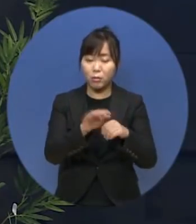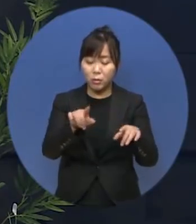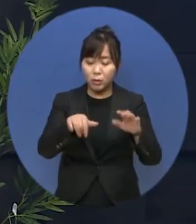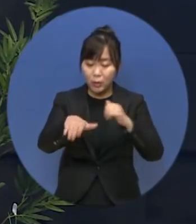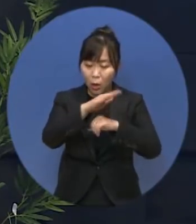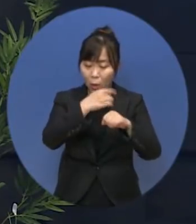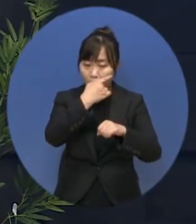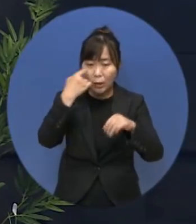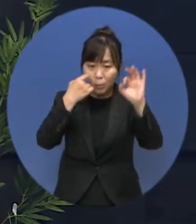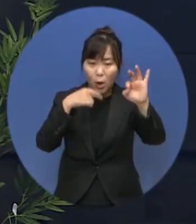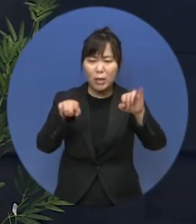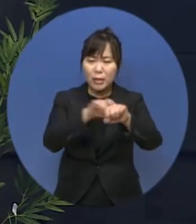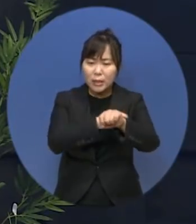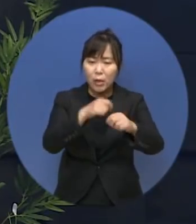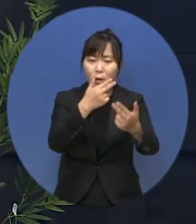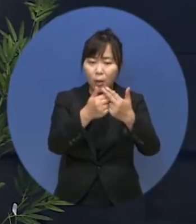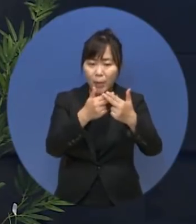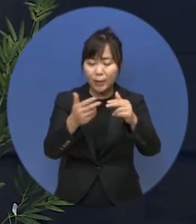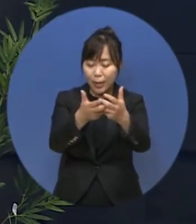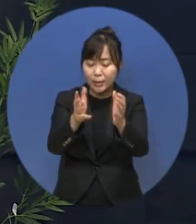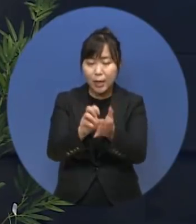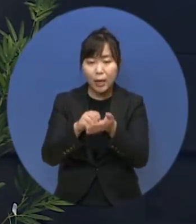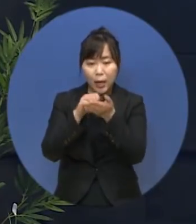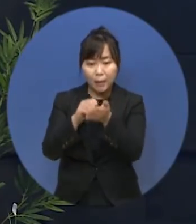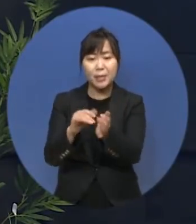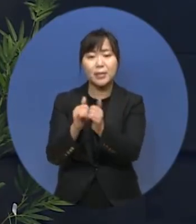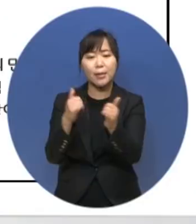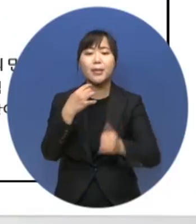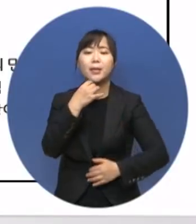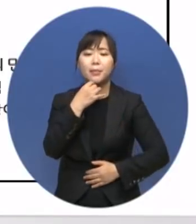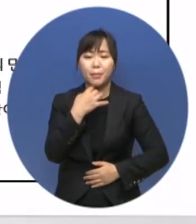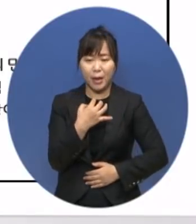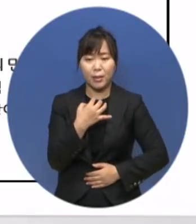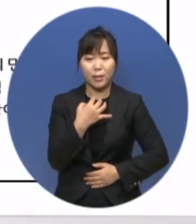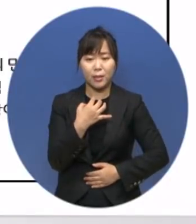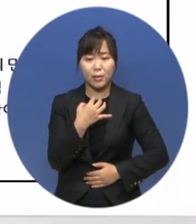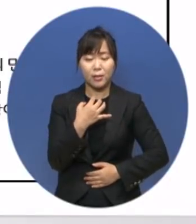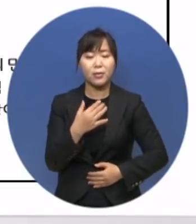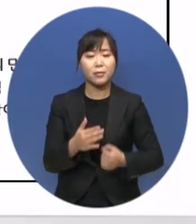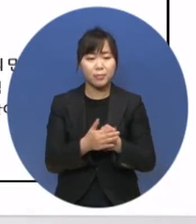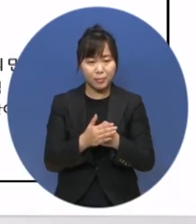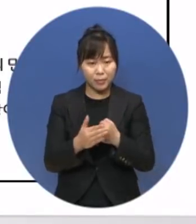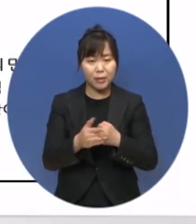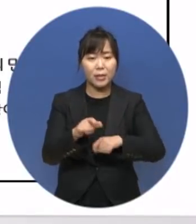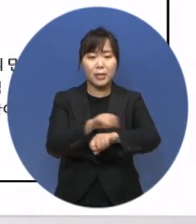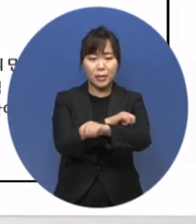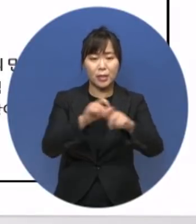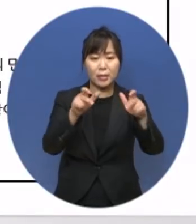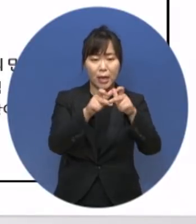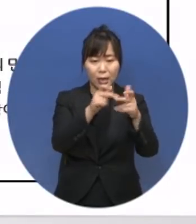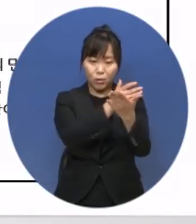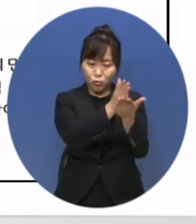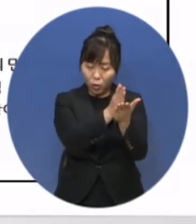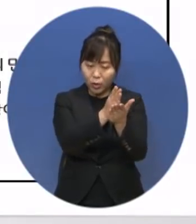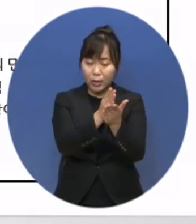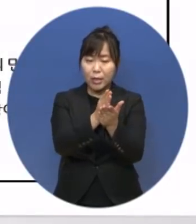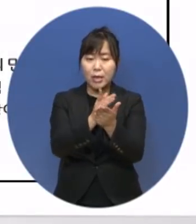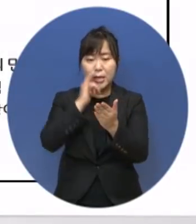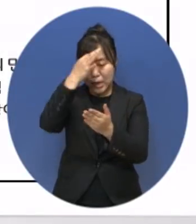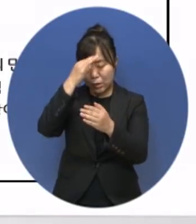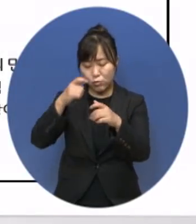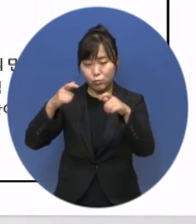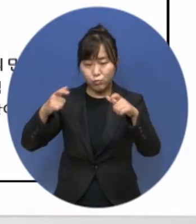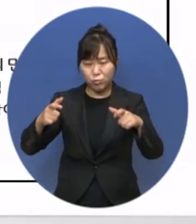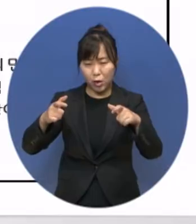살펴보시면 특정 협회나 단체에 가입된 대상들만을 하고 있기 때문에 특정 장애 유형과 특정 예술